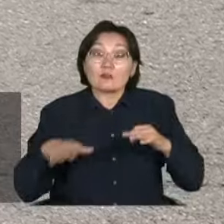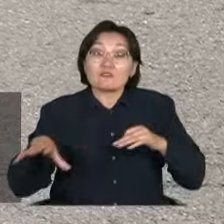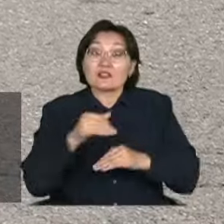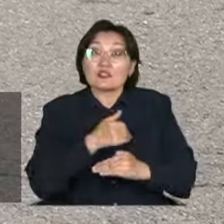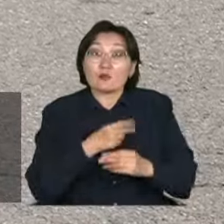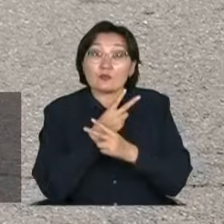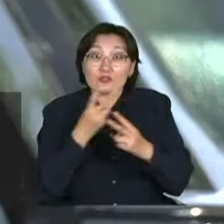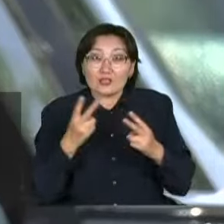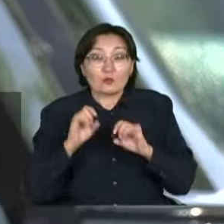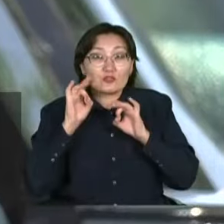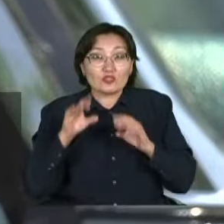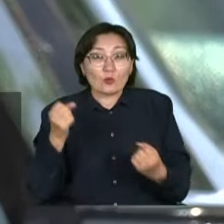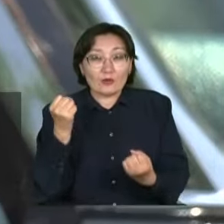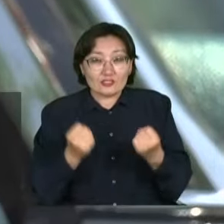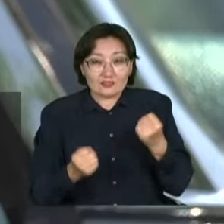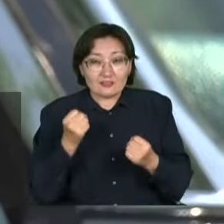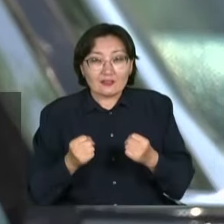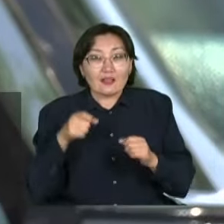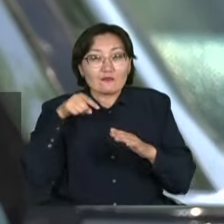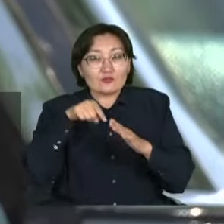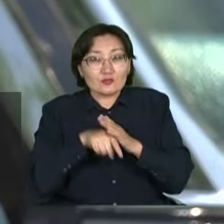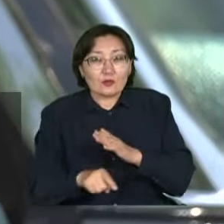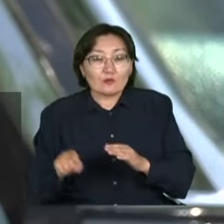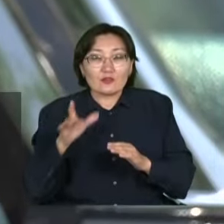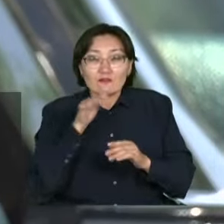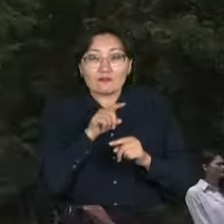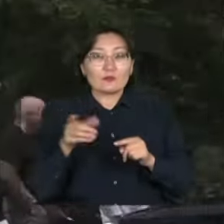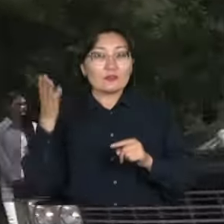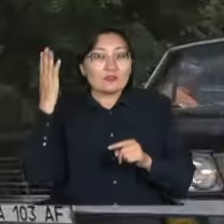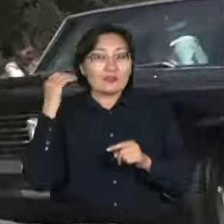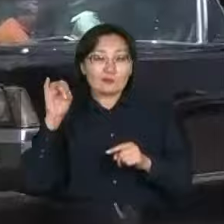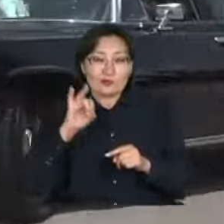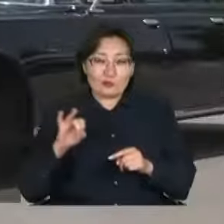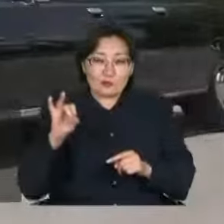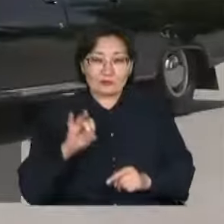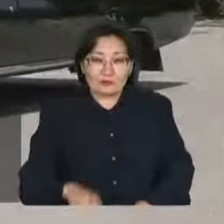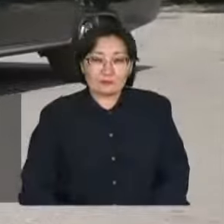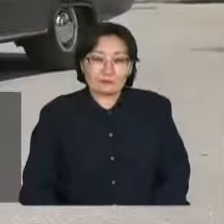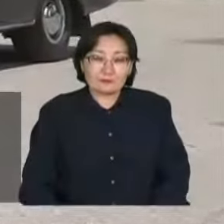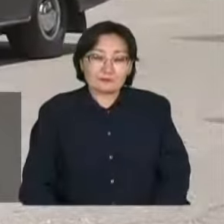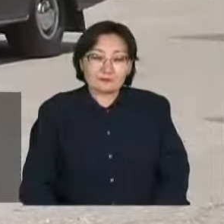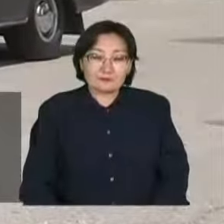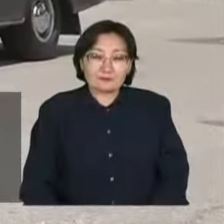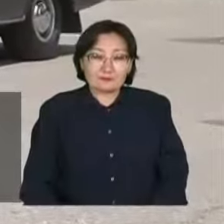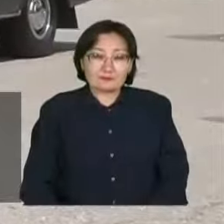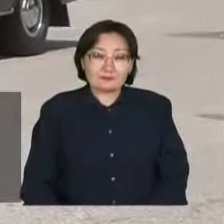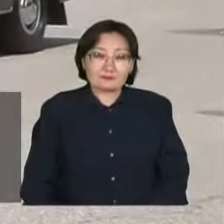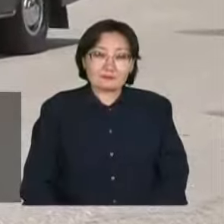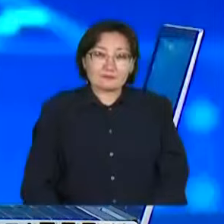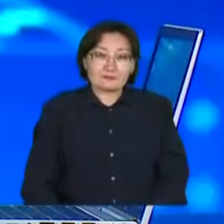желающим увидеть легендарную машину и окунуться в эпоху тех времен. Аида Иманалия, Алкунжан Ашимжанов, телеканал